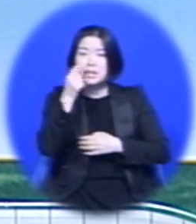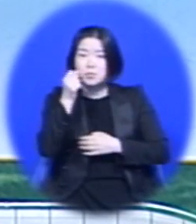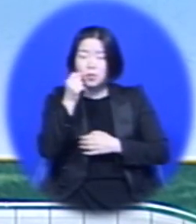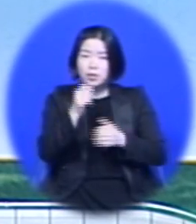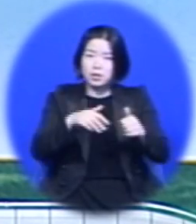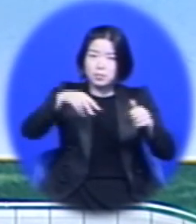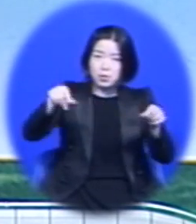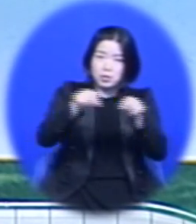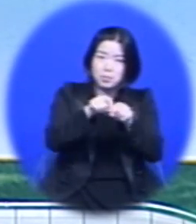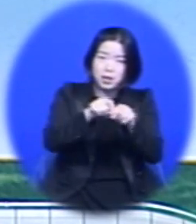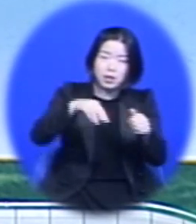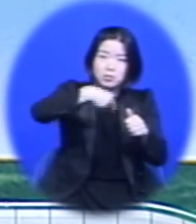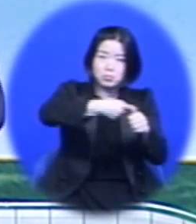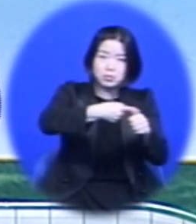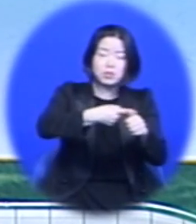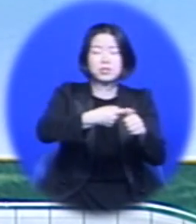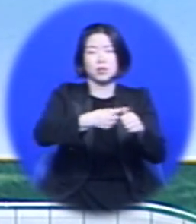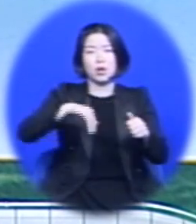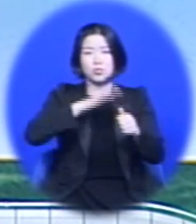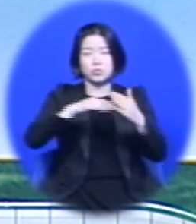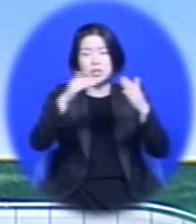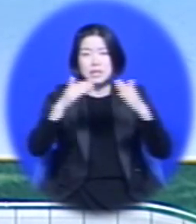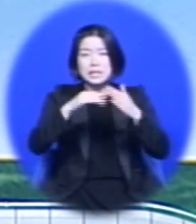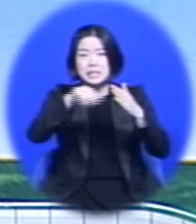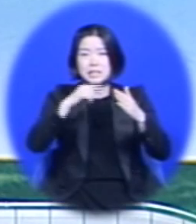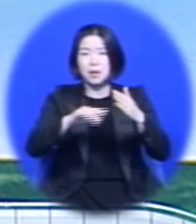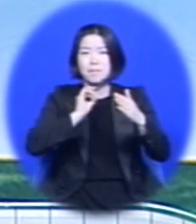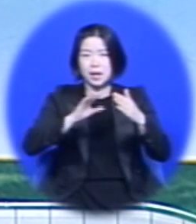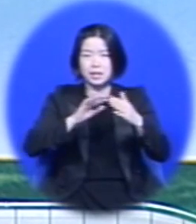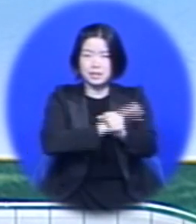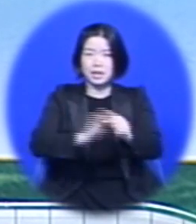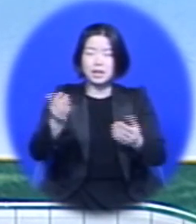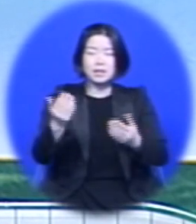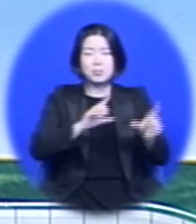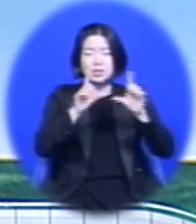되겠다. 그렇게 생각이 돌아가게 돼 있었어요.